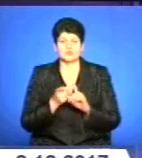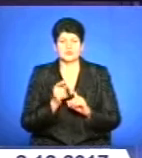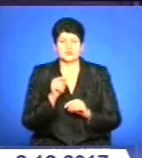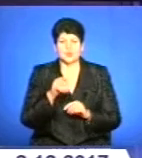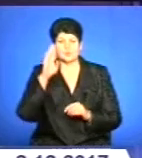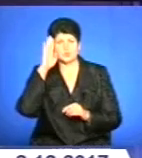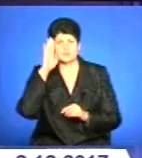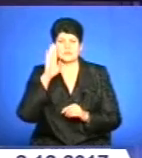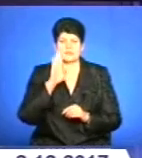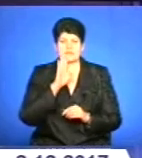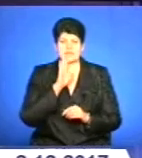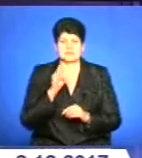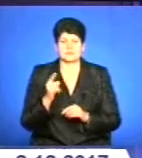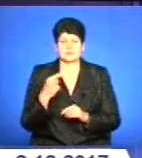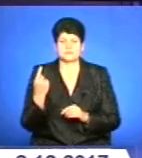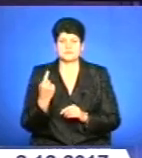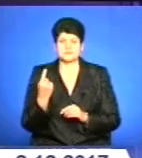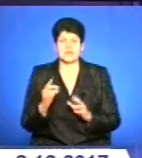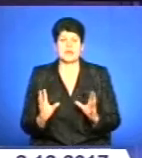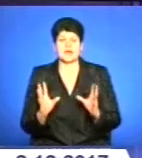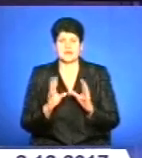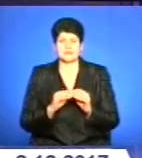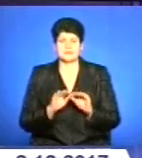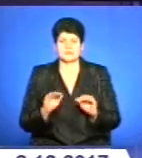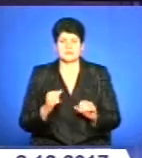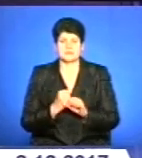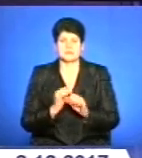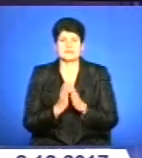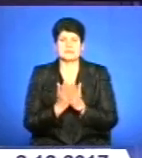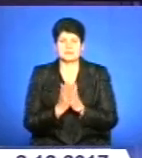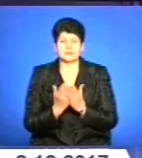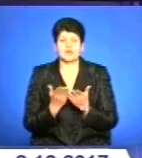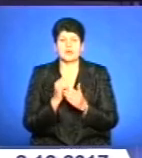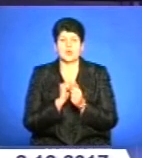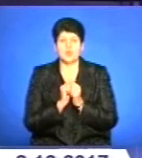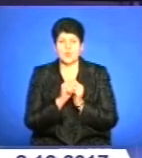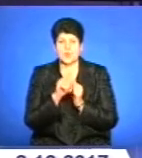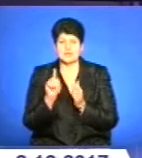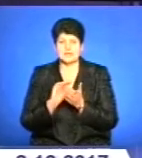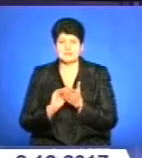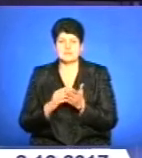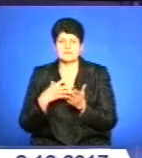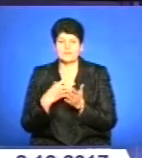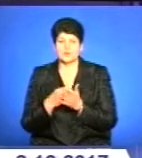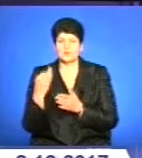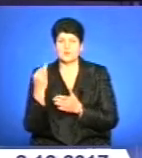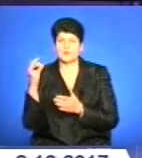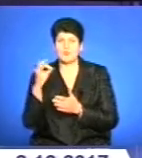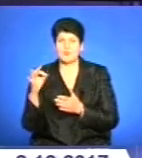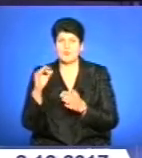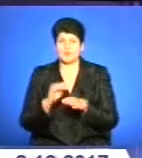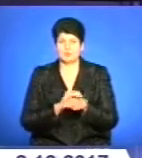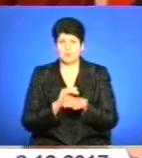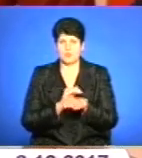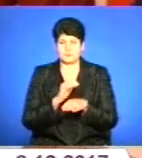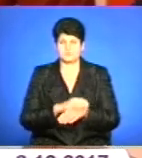і хлопці, і дівчата з Тернопільщини. Разом діти творили книгу, у якій кожен написав свою історію про добро. Більше про це у